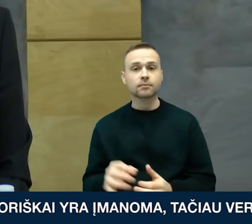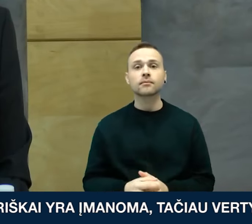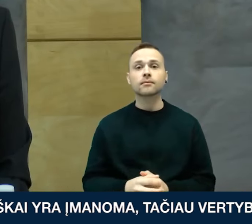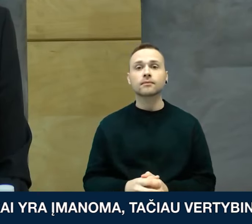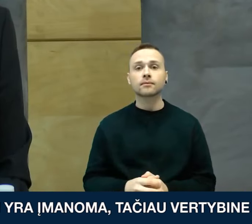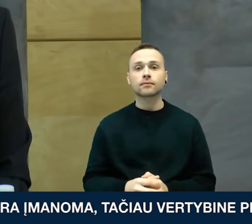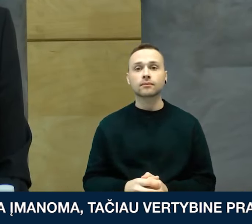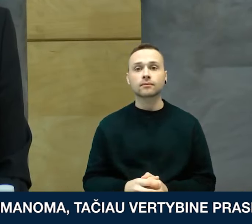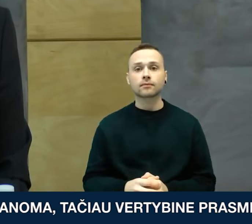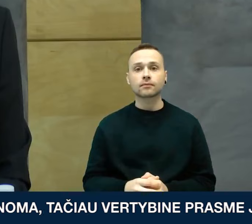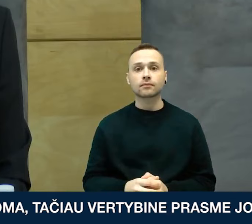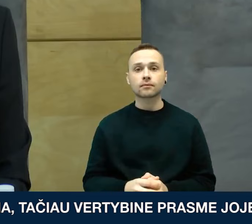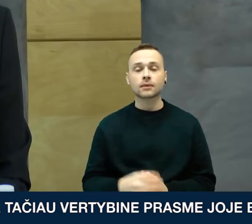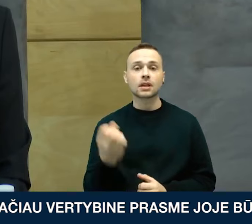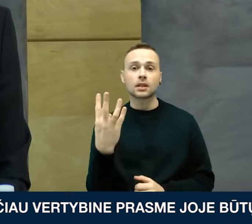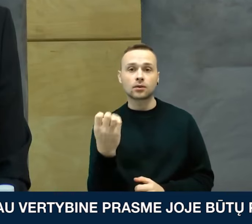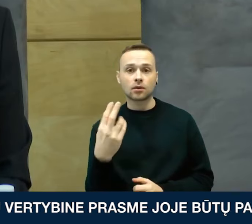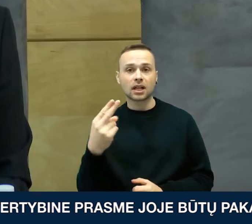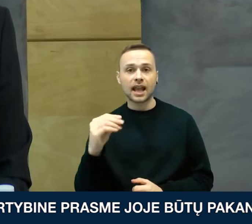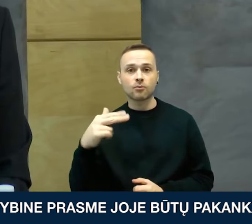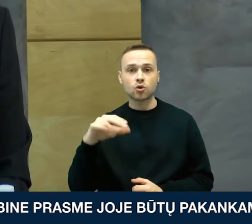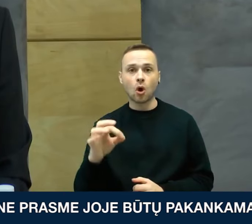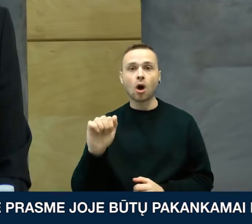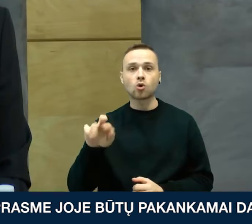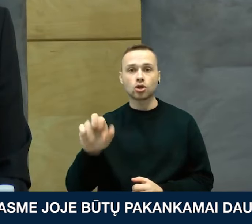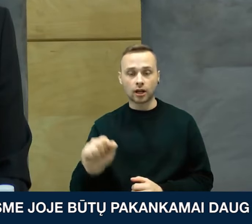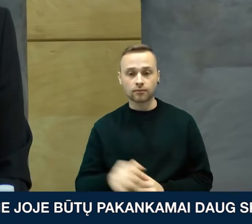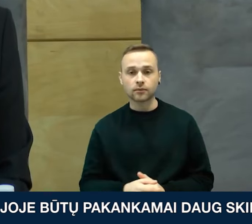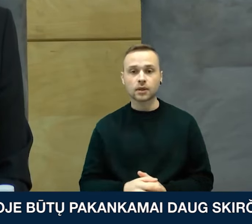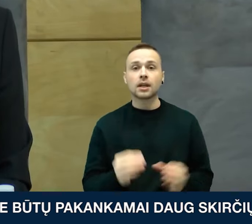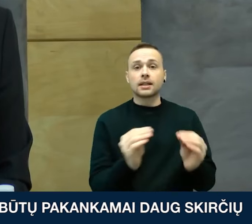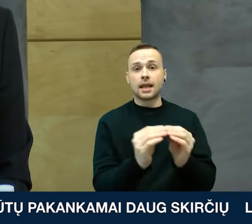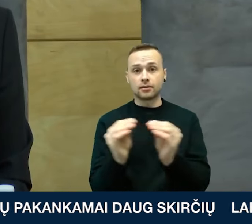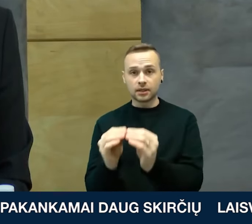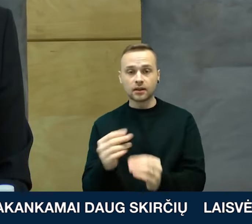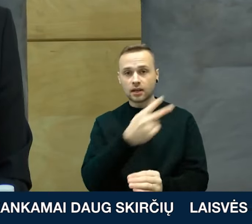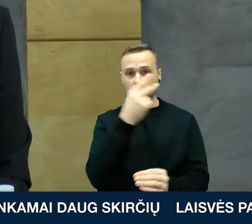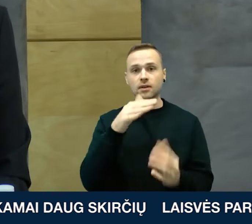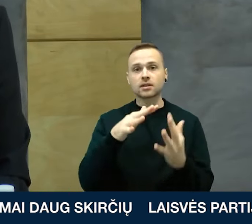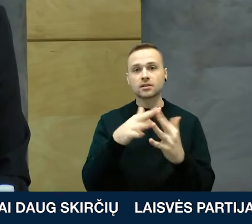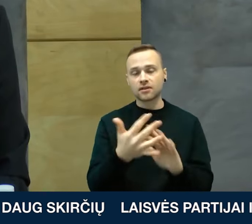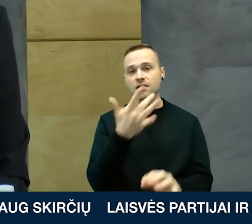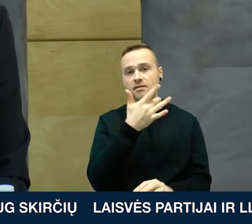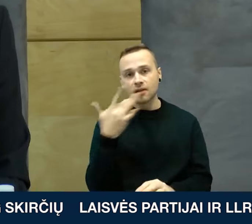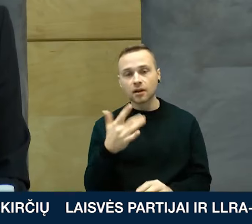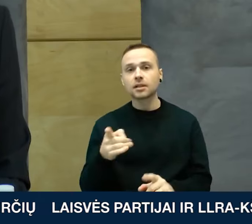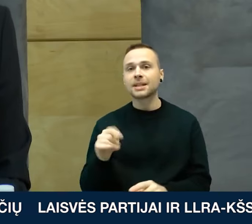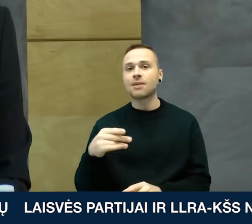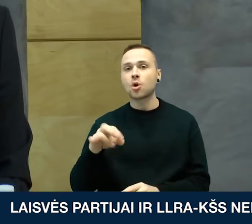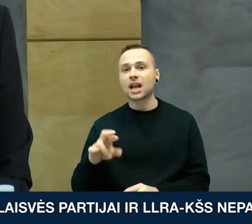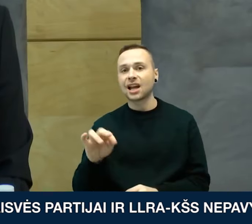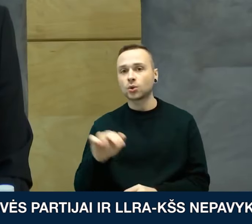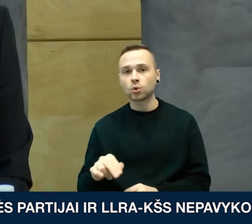kelti kandidatai, 14 Nemuno Aušros, po 10 Lietuvos Valstiečių Žaliųjų Sąjungos ir Demokratų Sąjungos vardan